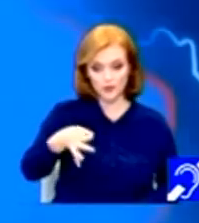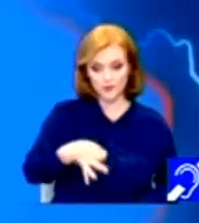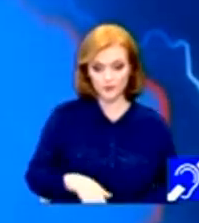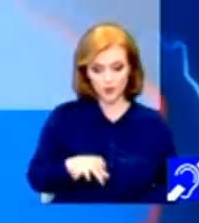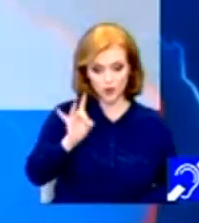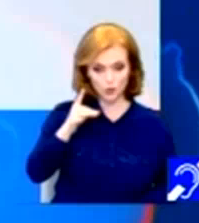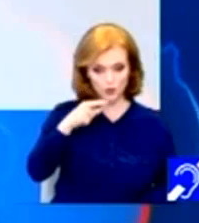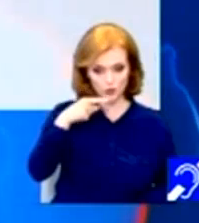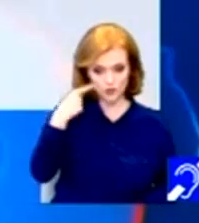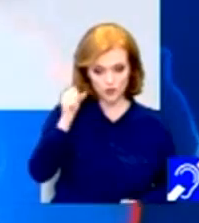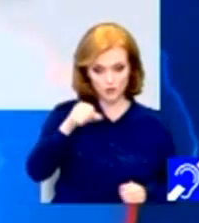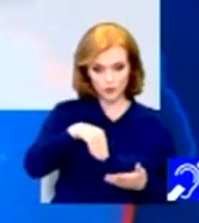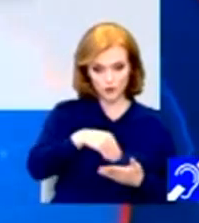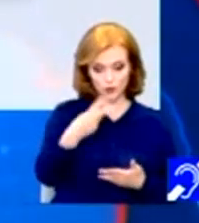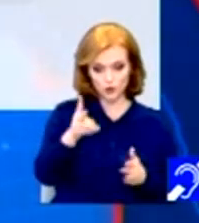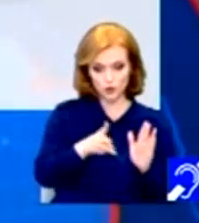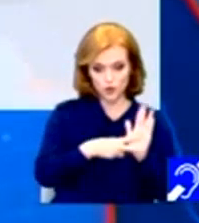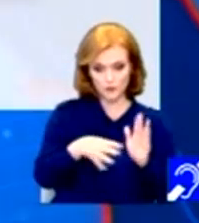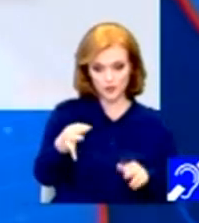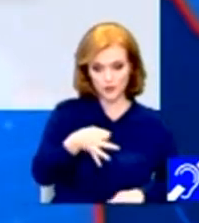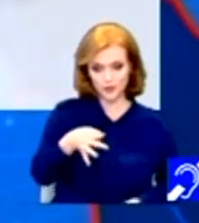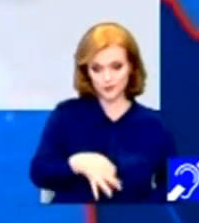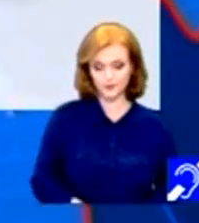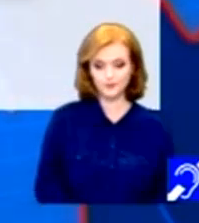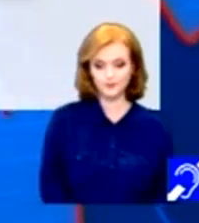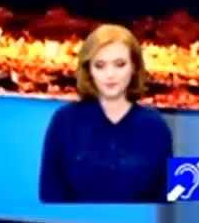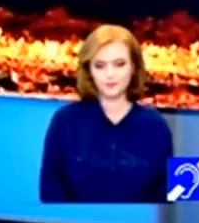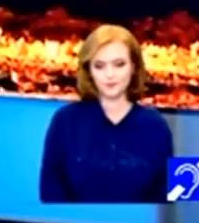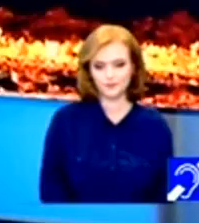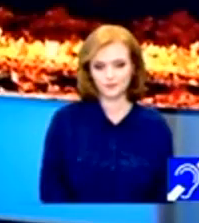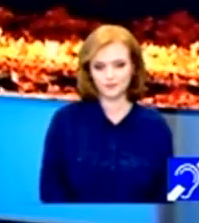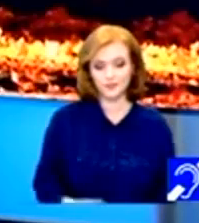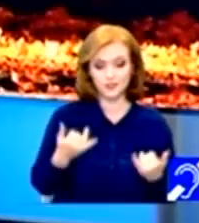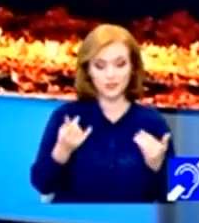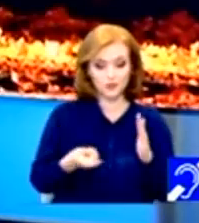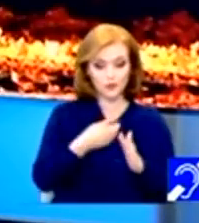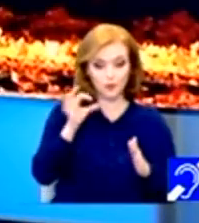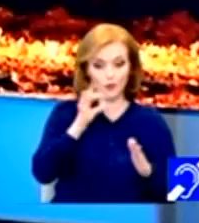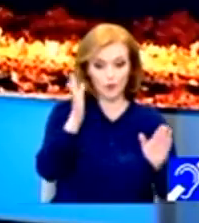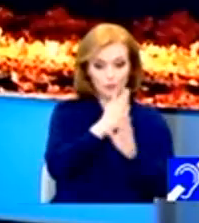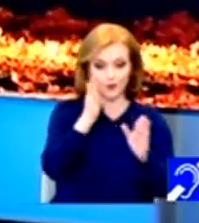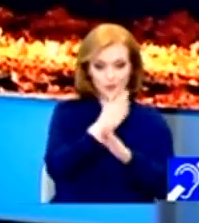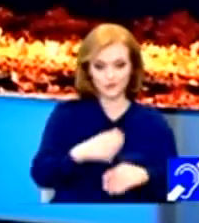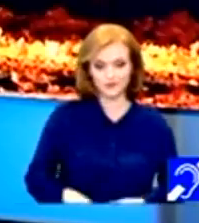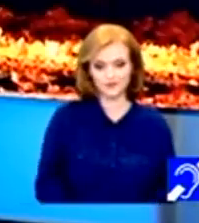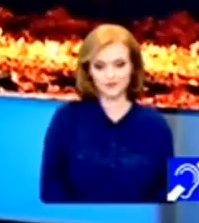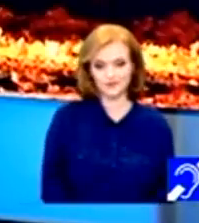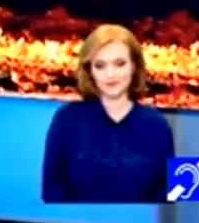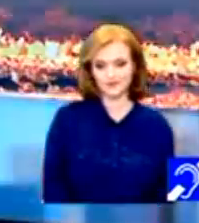bani. Rubla rusească se va tranzacționa cu 27 de bani. Iar pe final să vedem datele